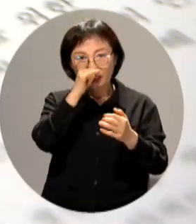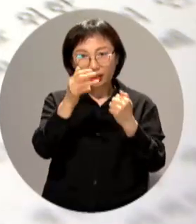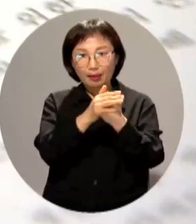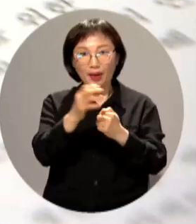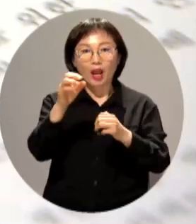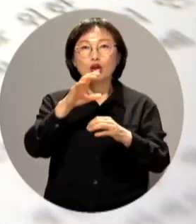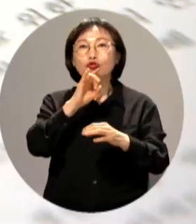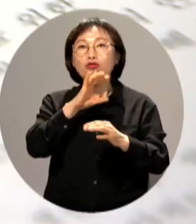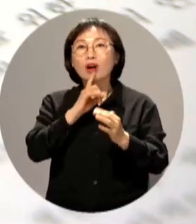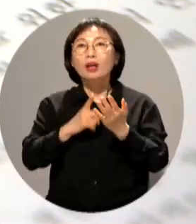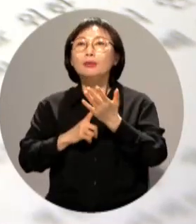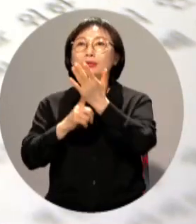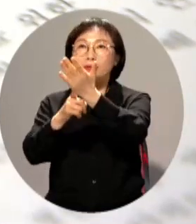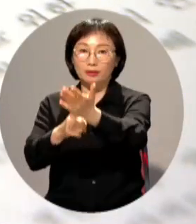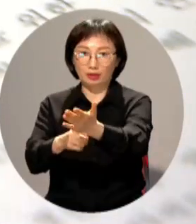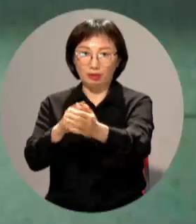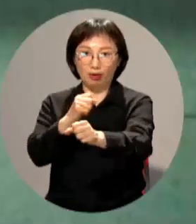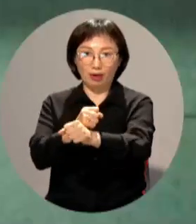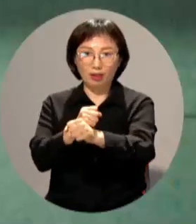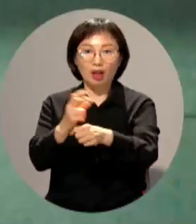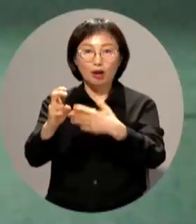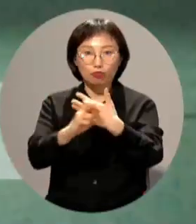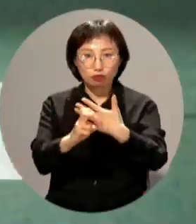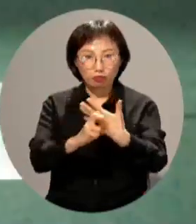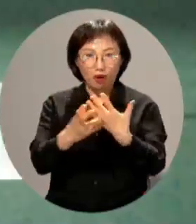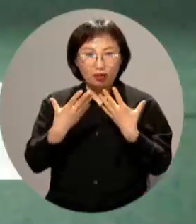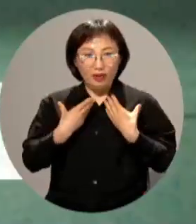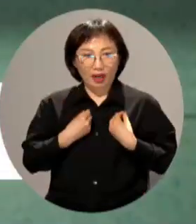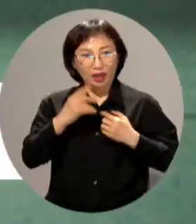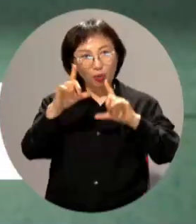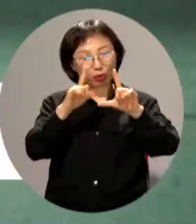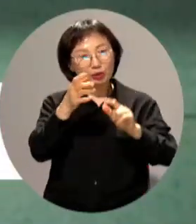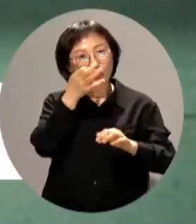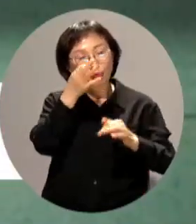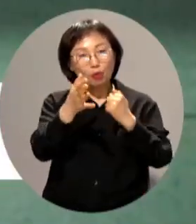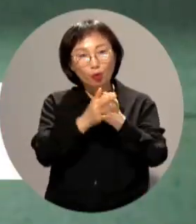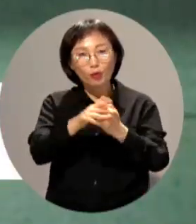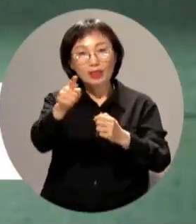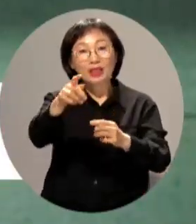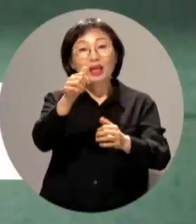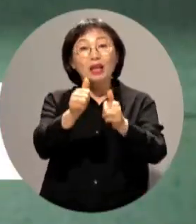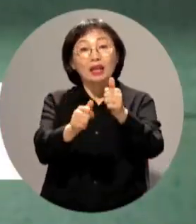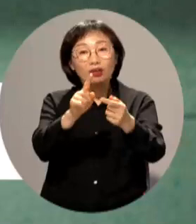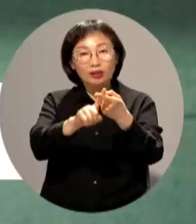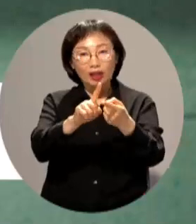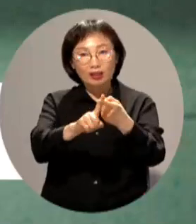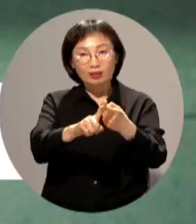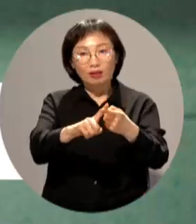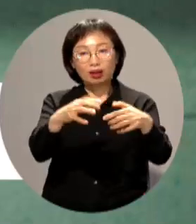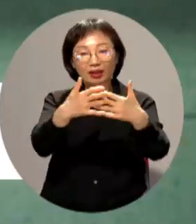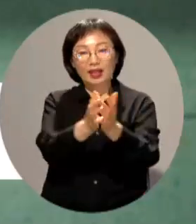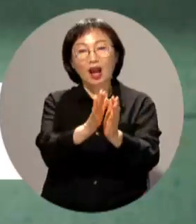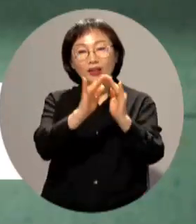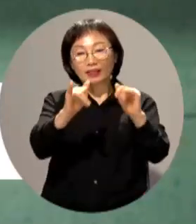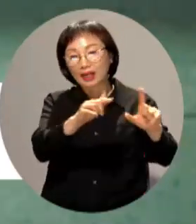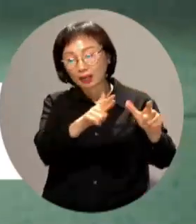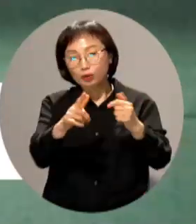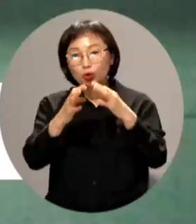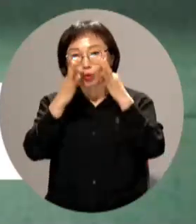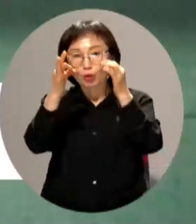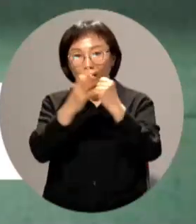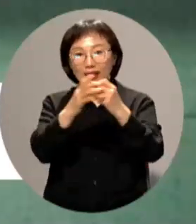겁니다 불법 금과 타락 양상을 보인 이번 장수 교수 경선이 당원들의 노력과 지역 주민들의